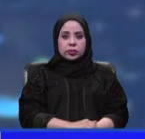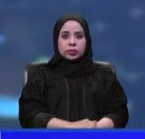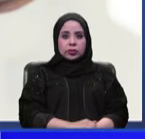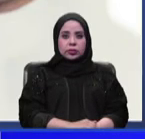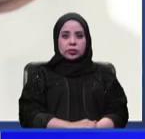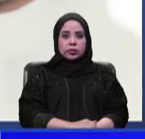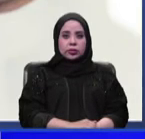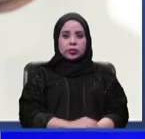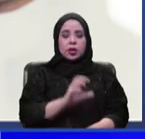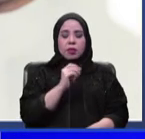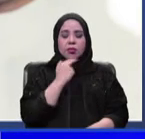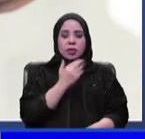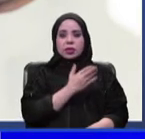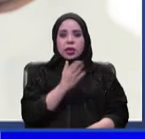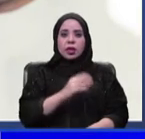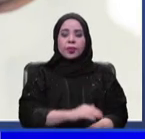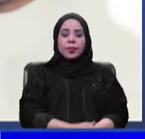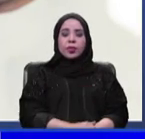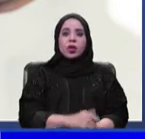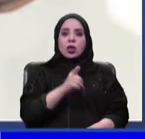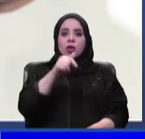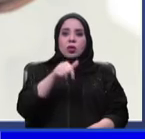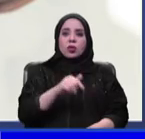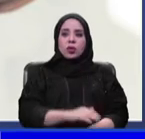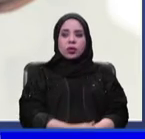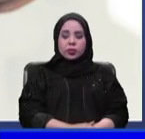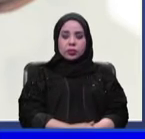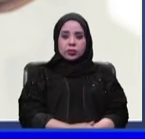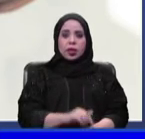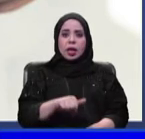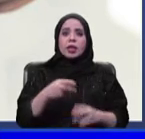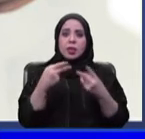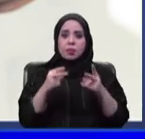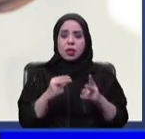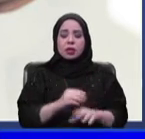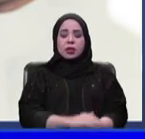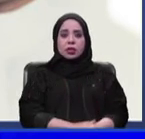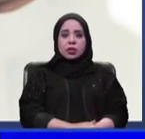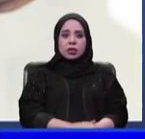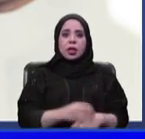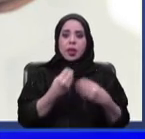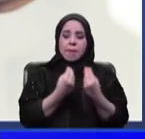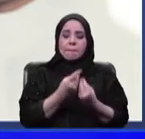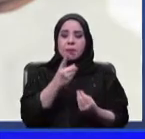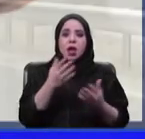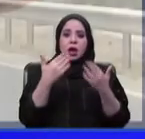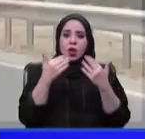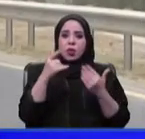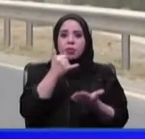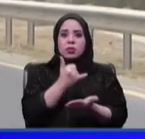أسعد الله صباحكم طبعا، ونقدم لكم شاكرا لكم مبدئيا تواصلكم مع إدارة الأرصاد الجوية.